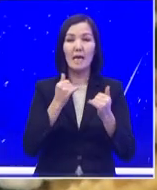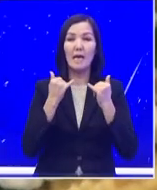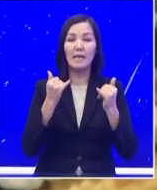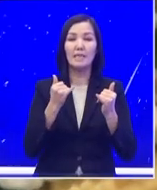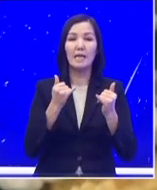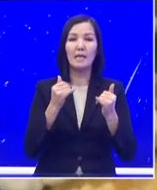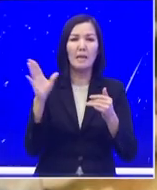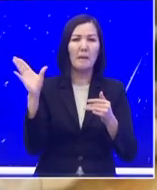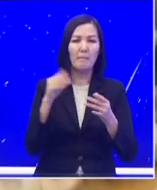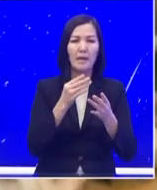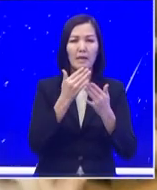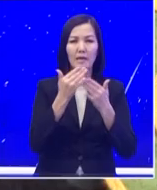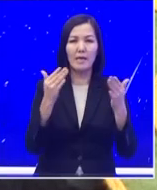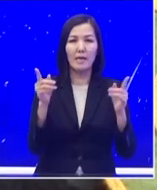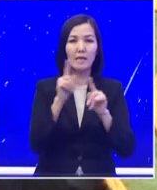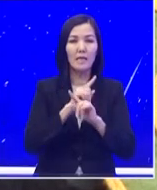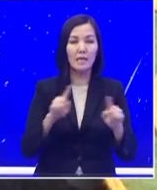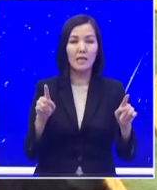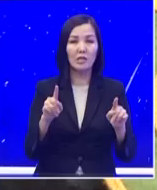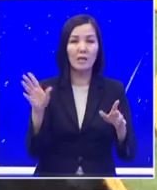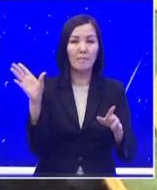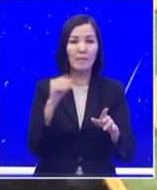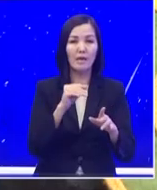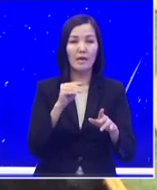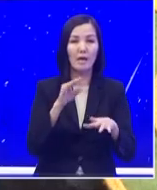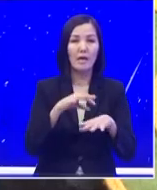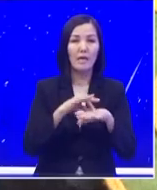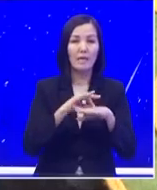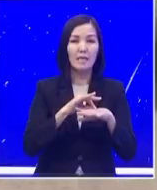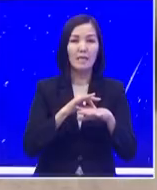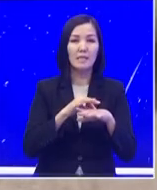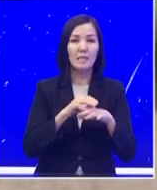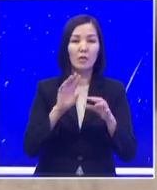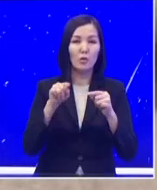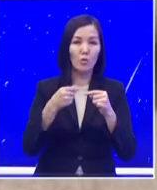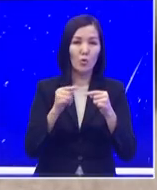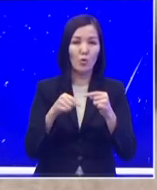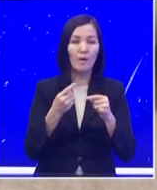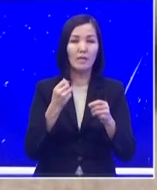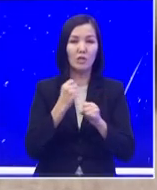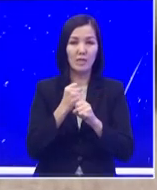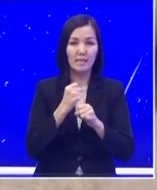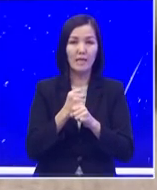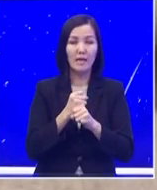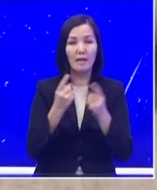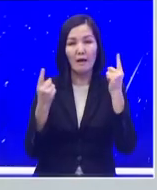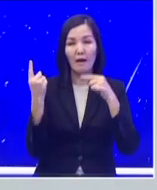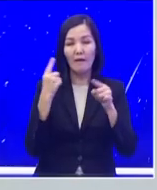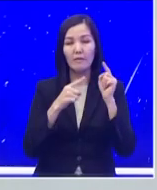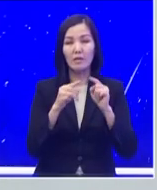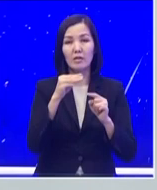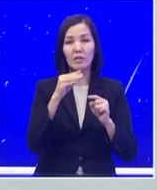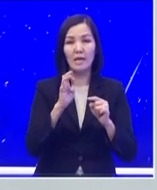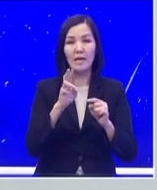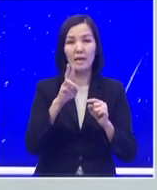дүниенің біразы қойылды. Ерекшелігі бұйымдардың барлығы киіз бен тоқымадан жасалған. Ұлттық нақыштағы туындылардың авторы Жәмила